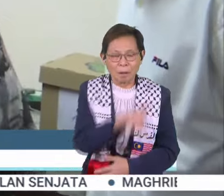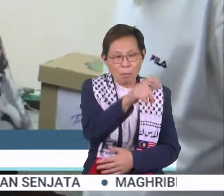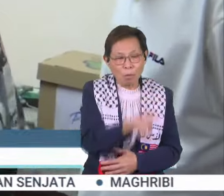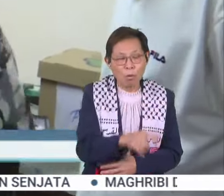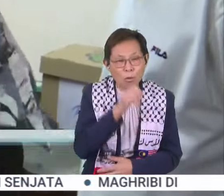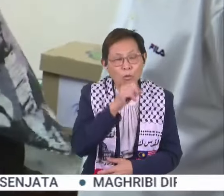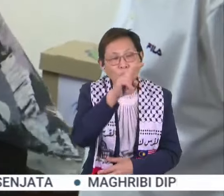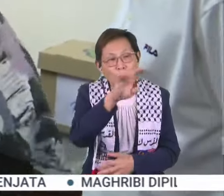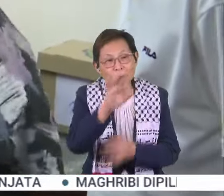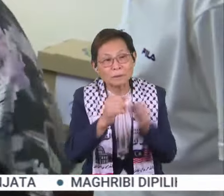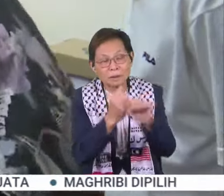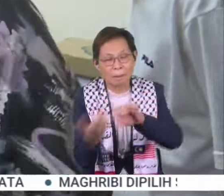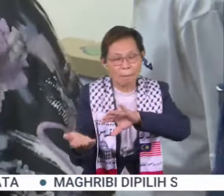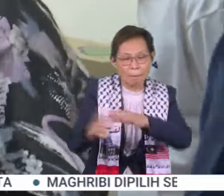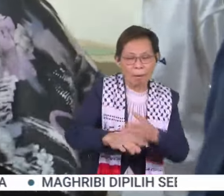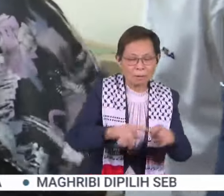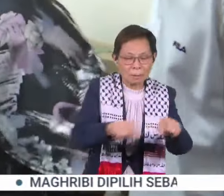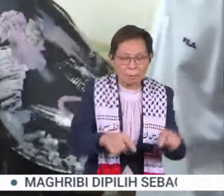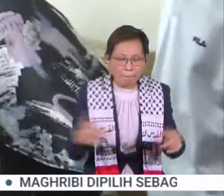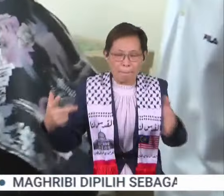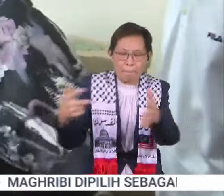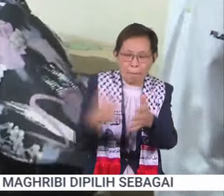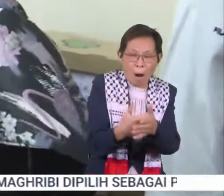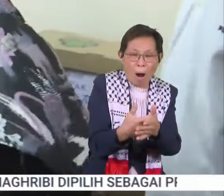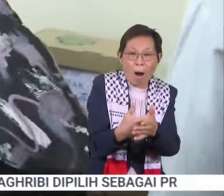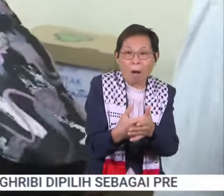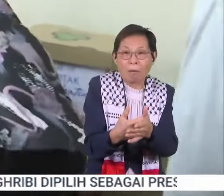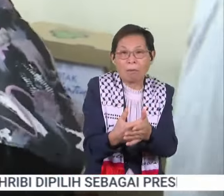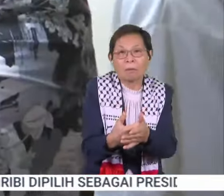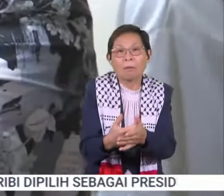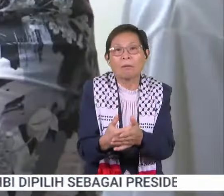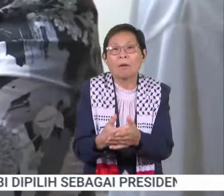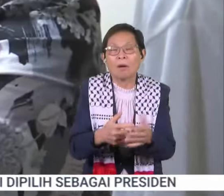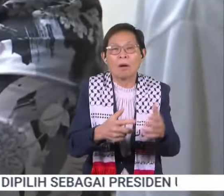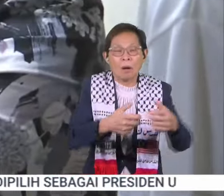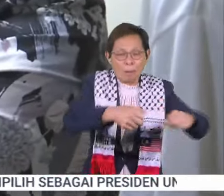Mangsa berusia 29 tahun itu maut di tempat kejadian dalam kemalangan